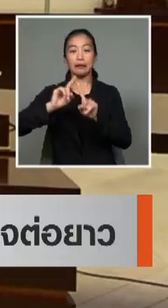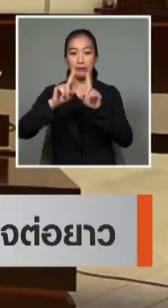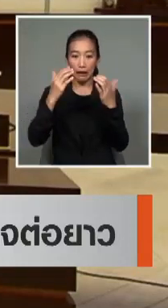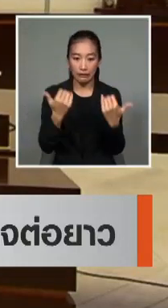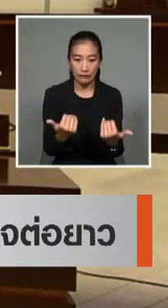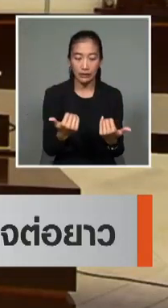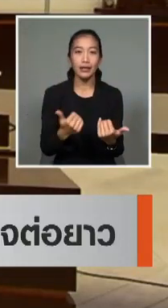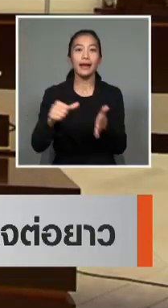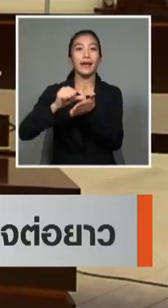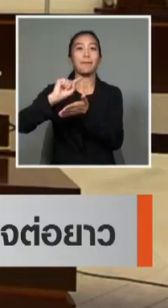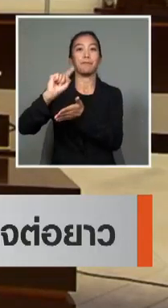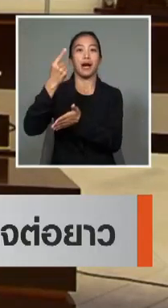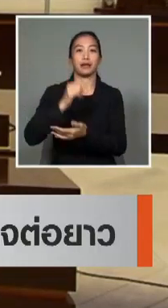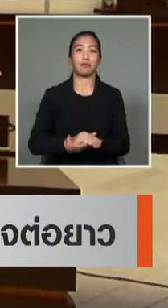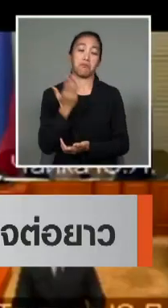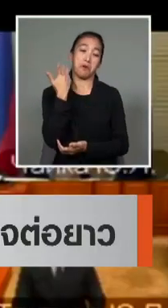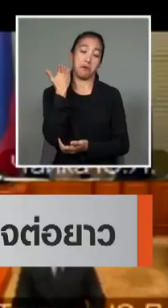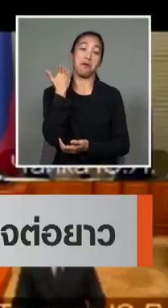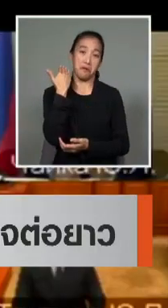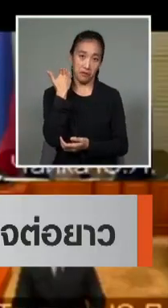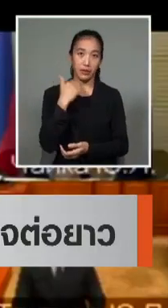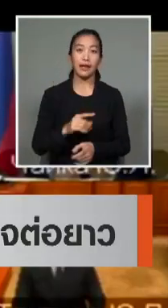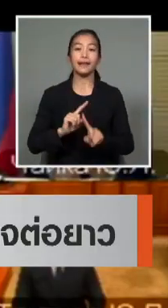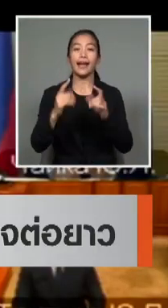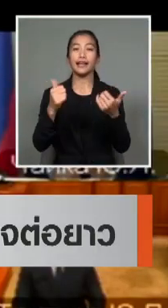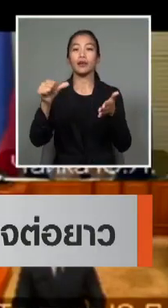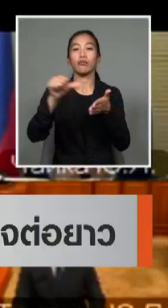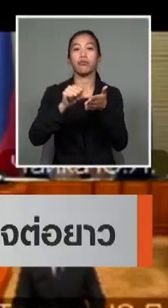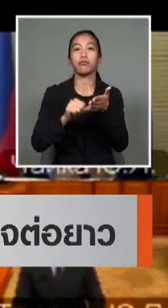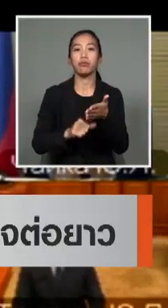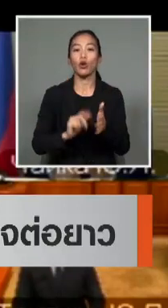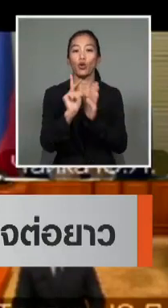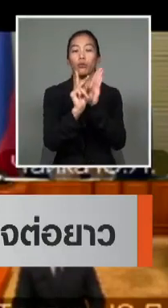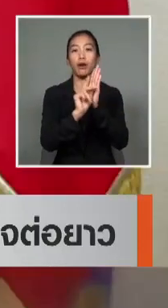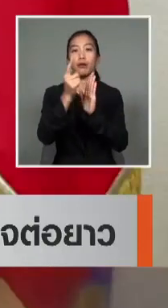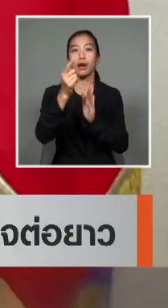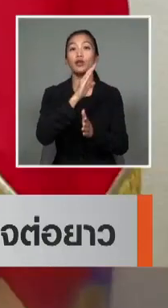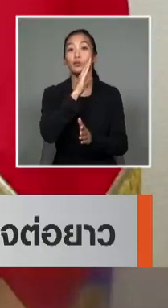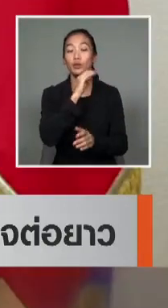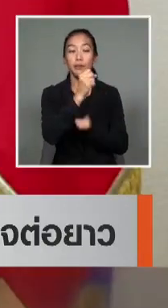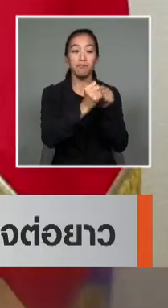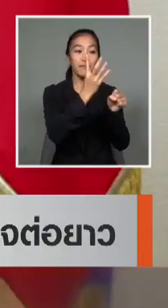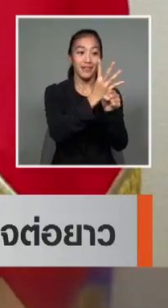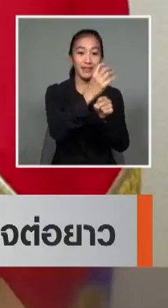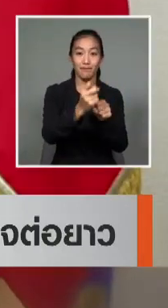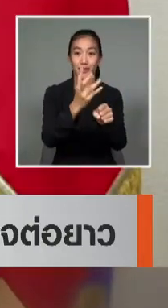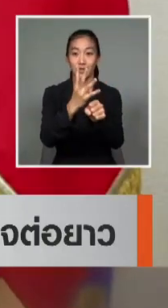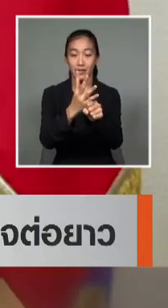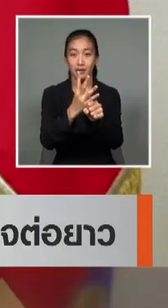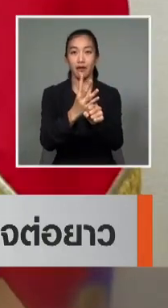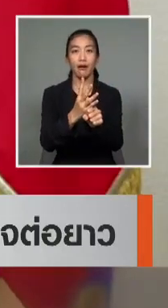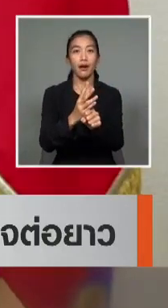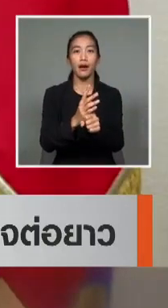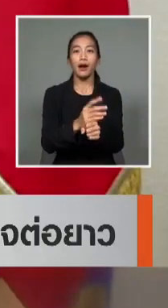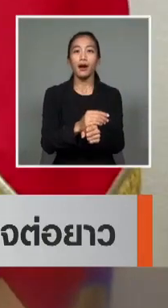อนนั้นวาระละ4ปีพอมีการกำหนดกฎหมายแบบนี้ทำให้ปูตินต้องสลับไปเป็นนายกรัฐมนตรีอีก4ปีและนี่ก็กลับมาเป็นประธานาธิบ